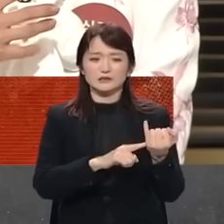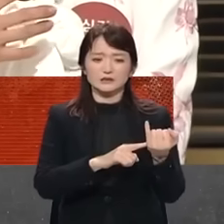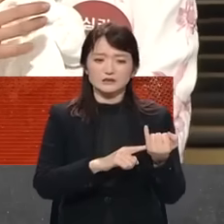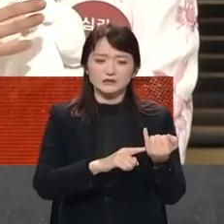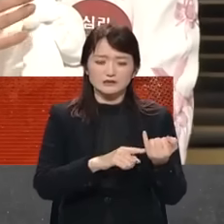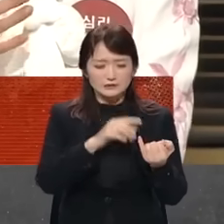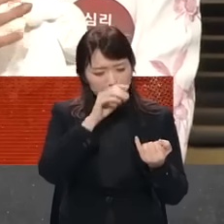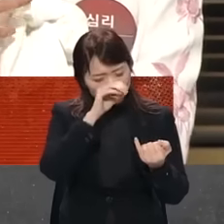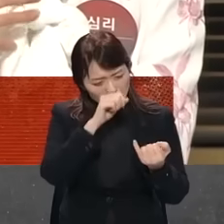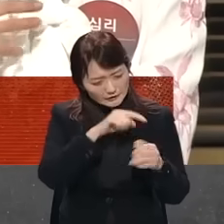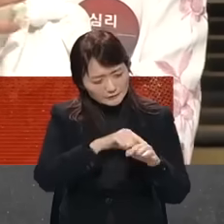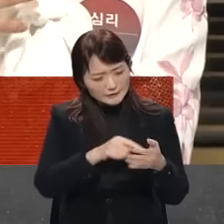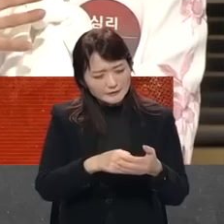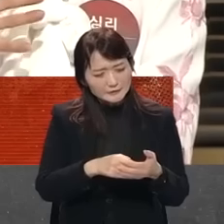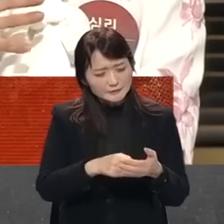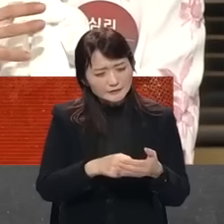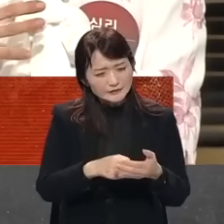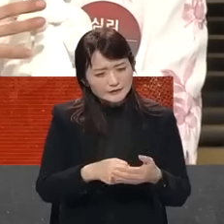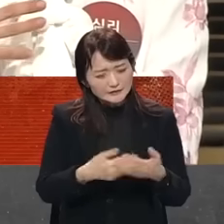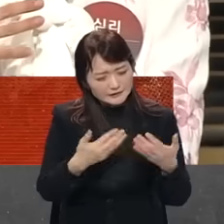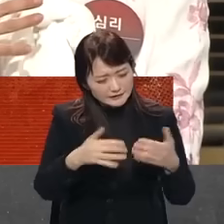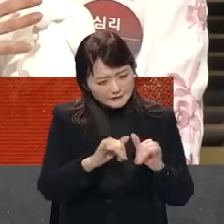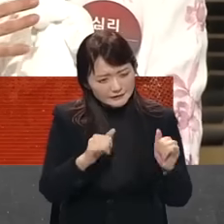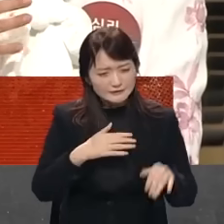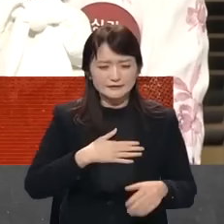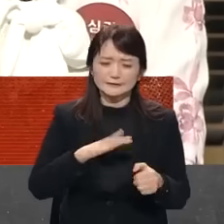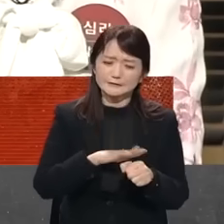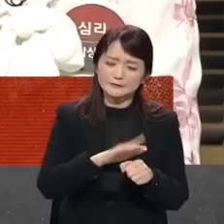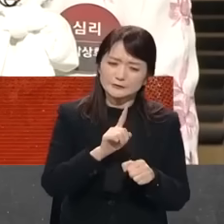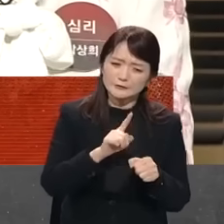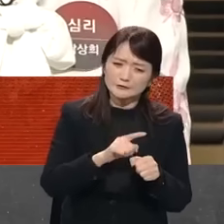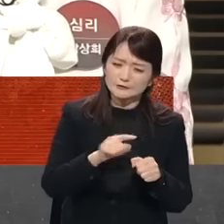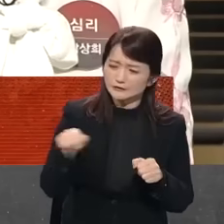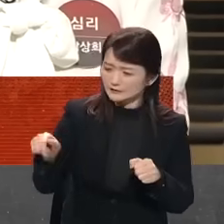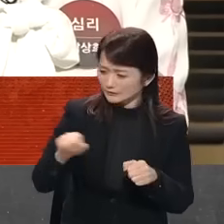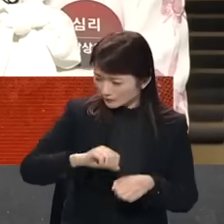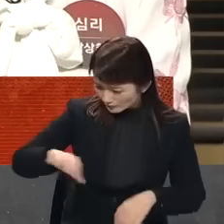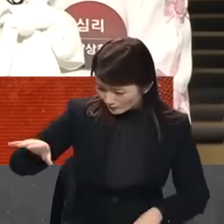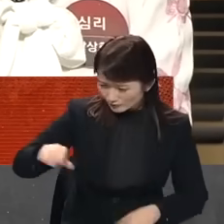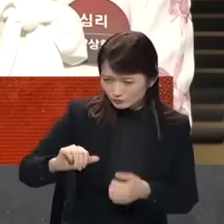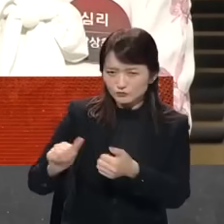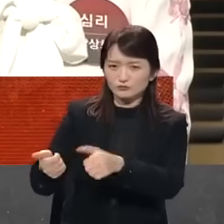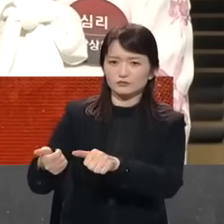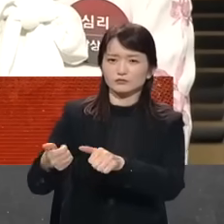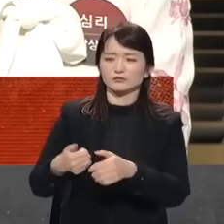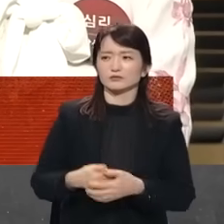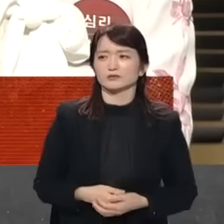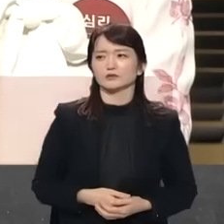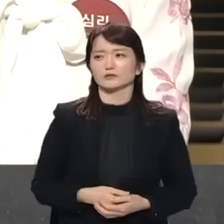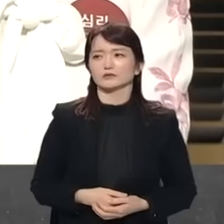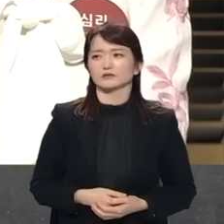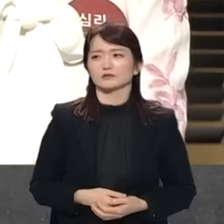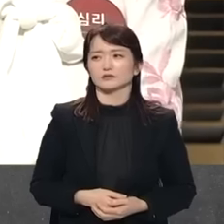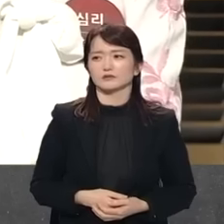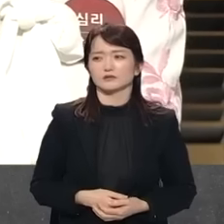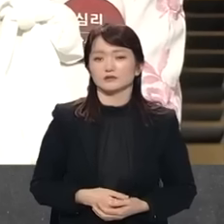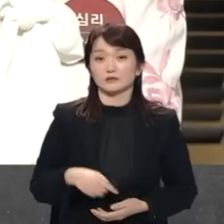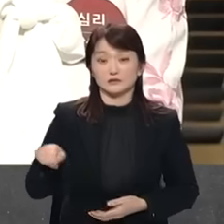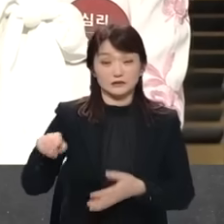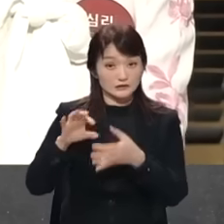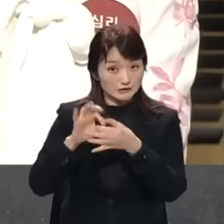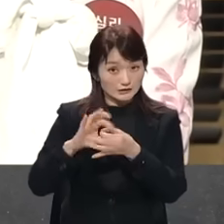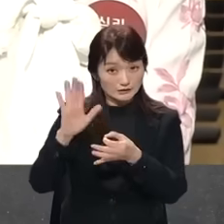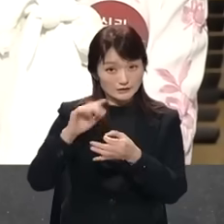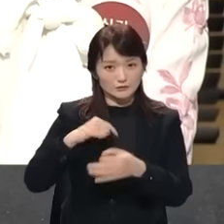여자분은 나 너무 착해서 나 사랑해서 이러니까 내가 버리면 정말 죽겠구나라고 생각을 하는데 사실은 그게 관계에서 오는 것이 아니라